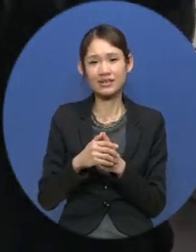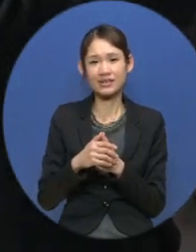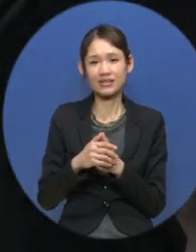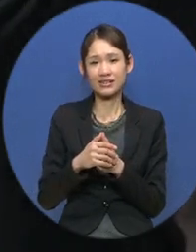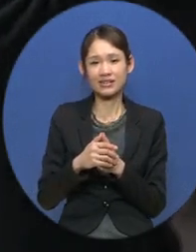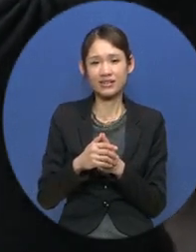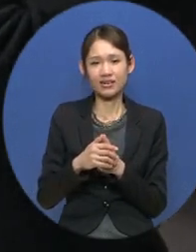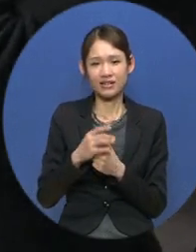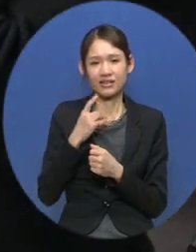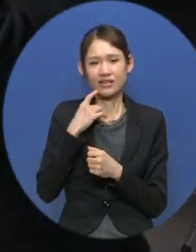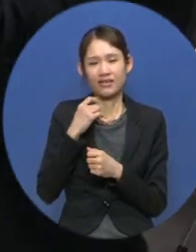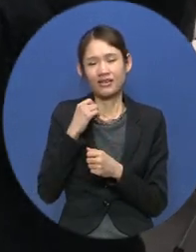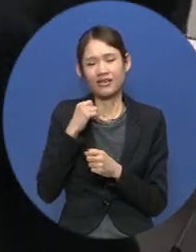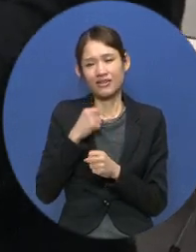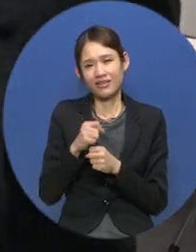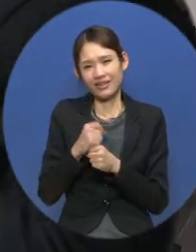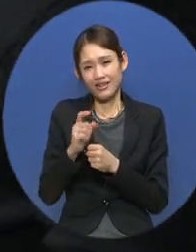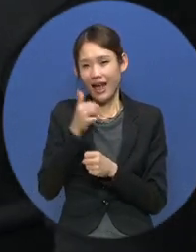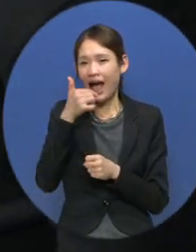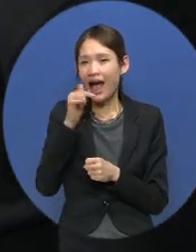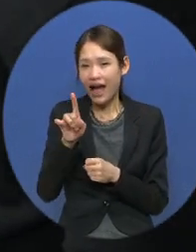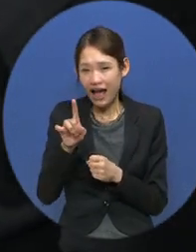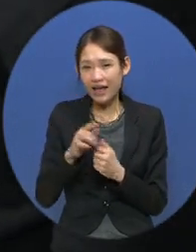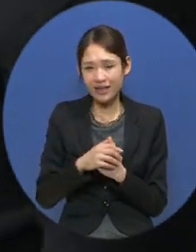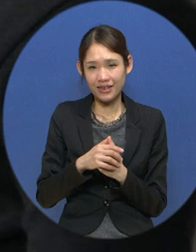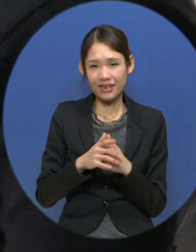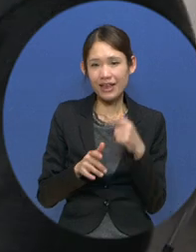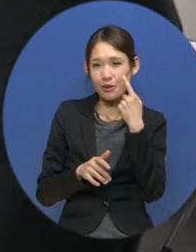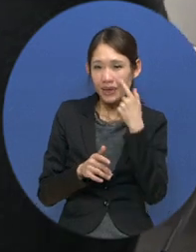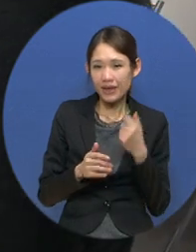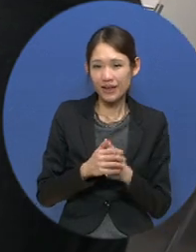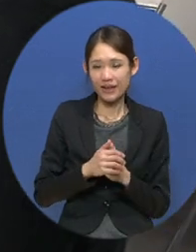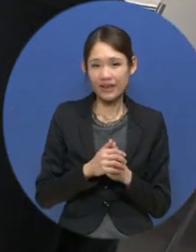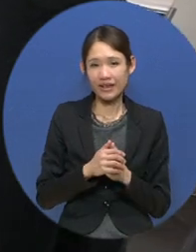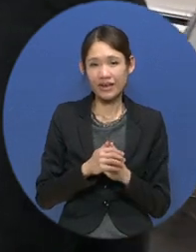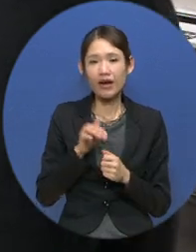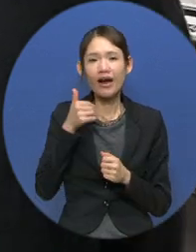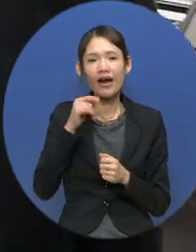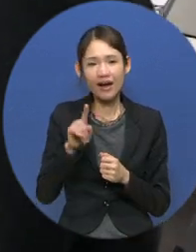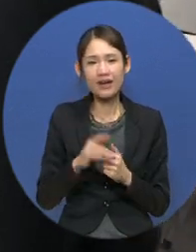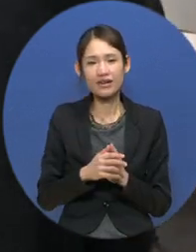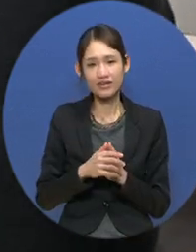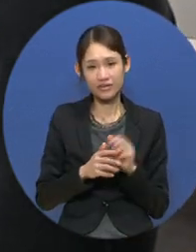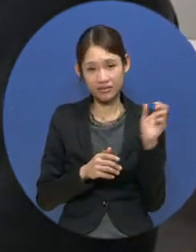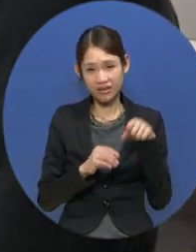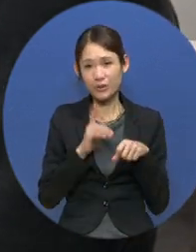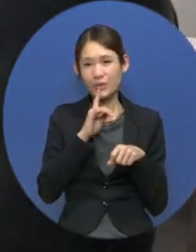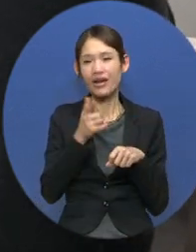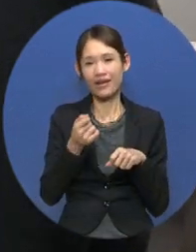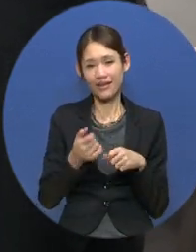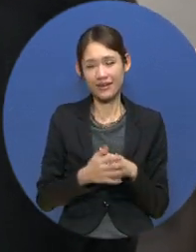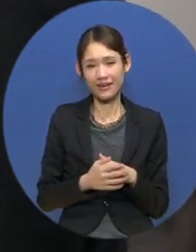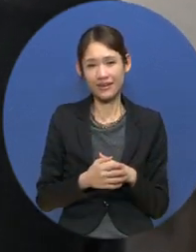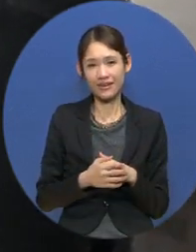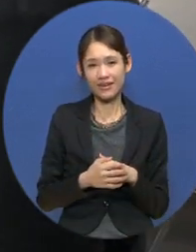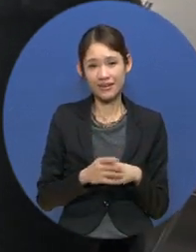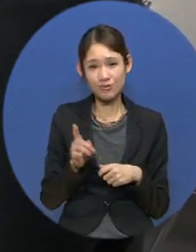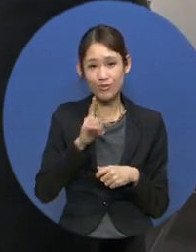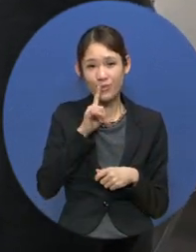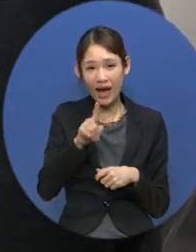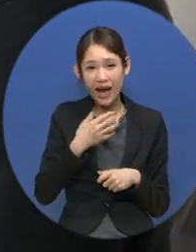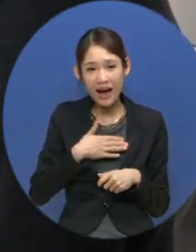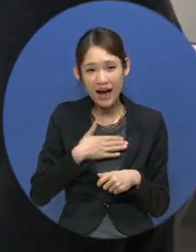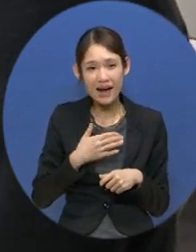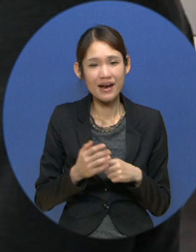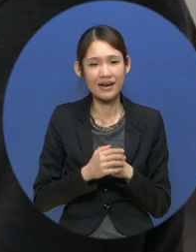어이가 없으라고. 하. 해봐. 하. 하. 어, 그런 어이없는 웃음이야. 무슨 말인지 알겠지?